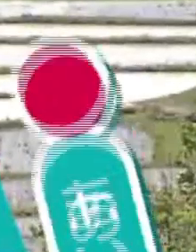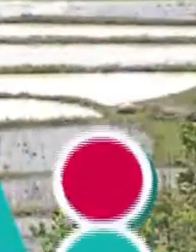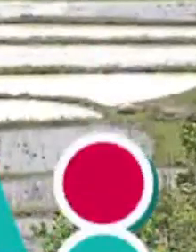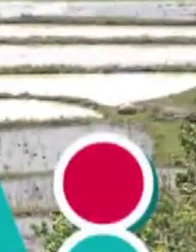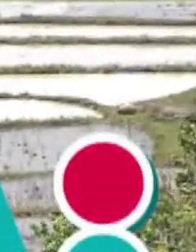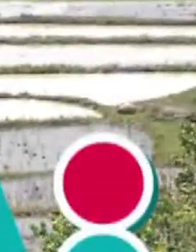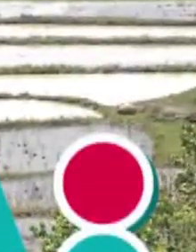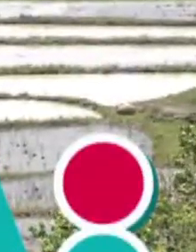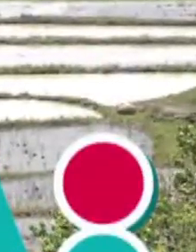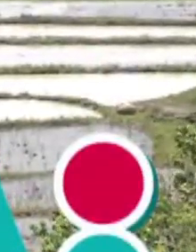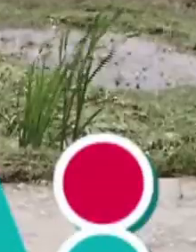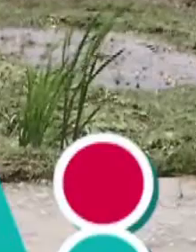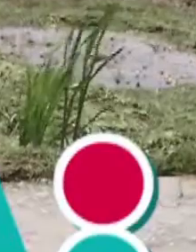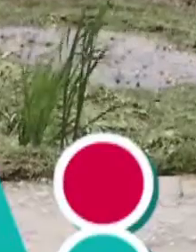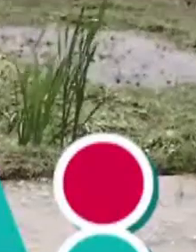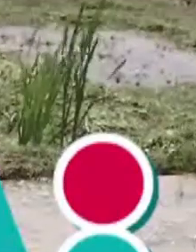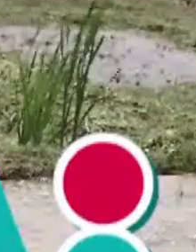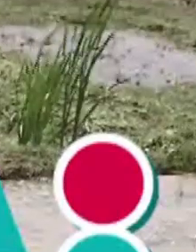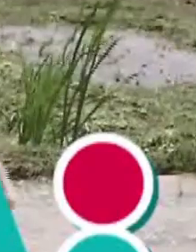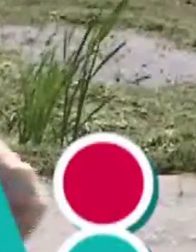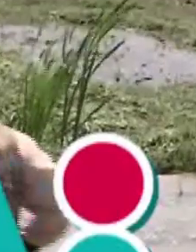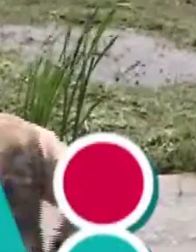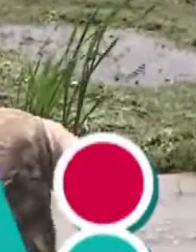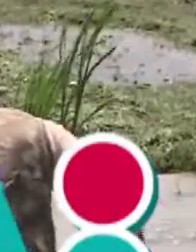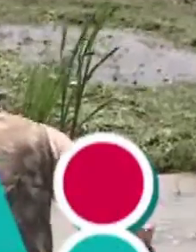富士の国県民愛。